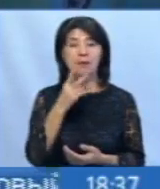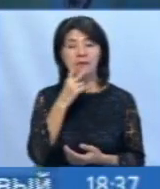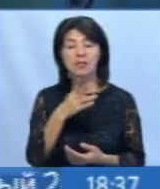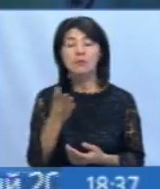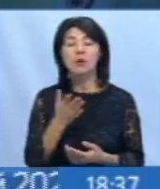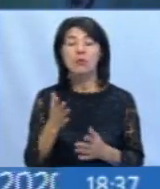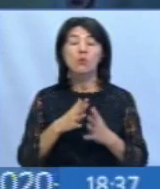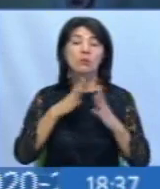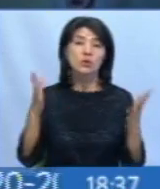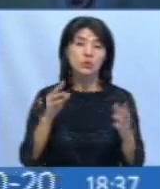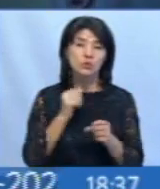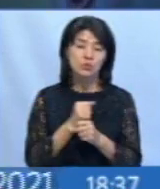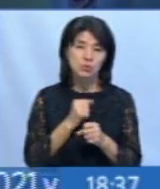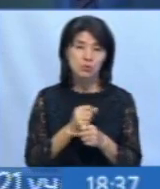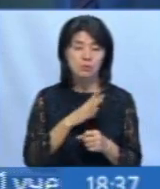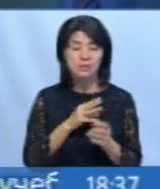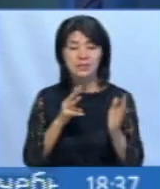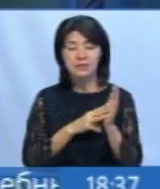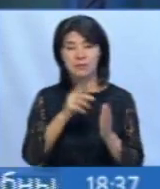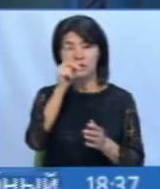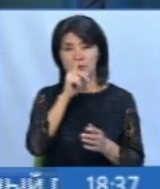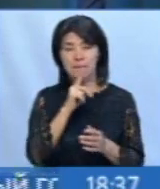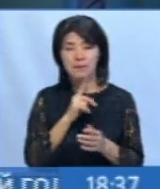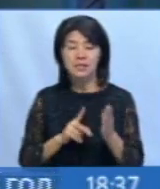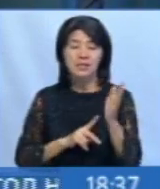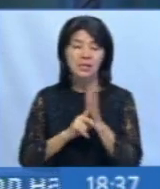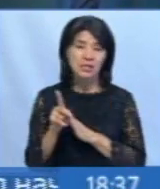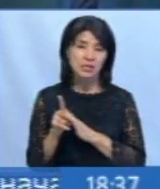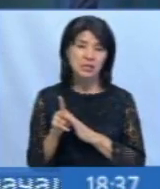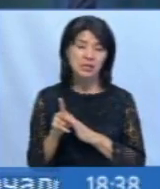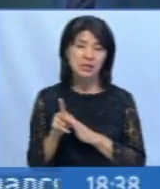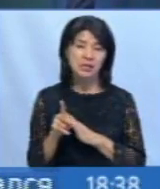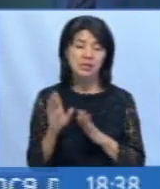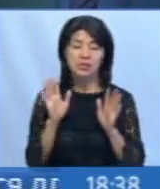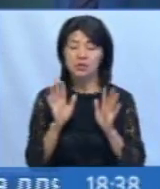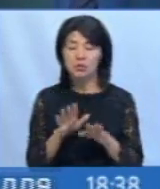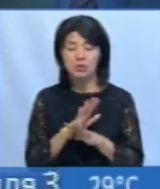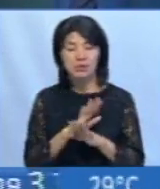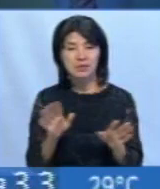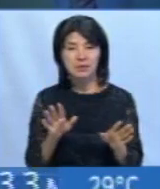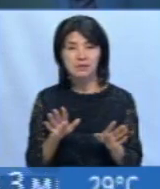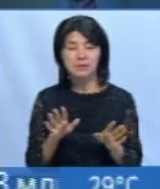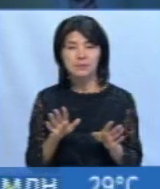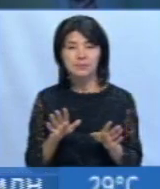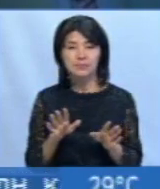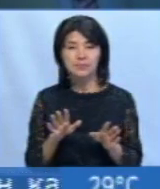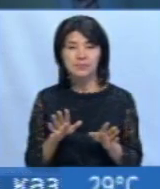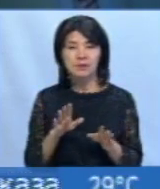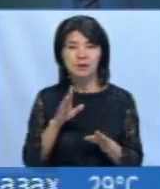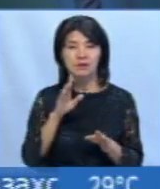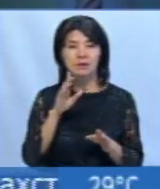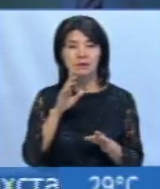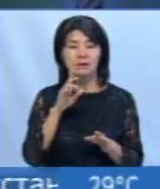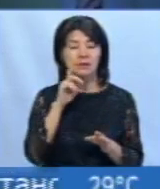8 месяцев. И практически начиная не только классическая, там, допустим, ЖАСЛ-ЕЛЬ